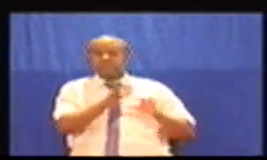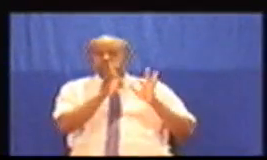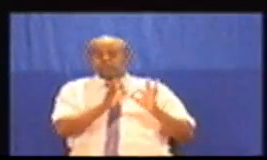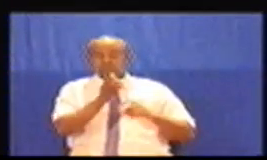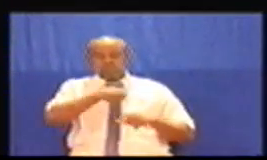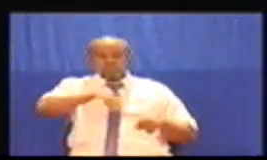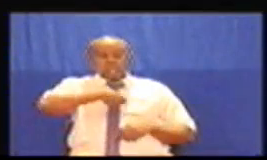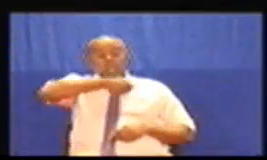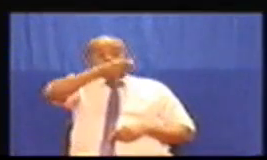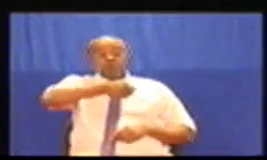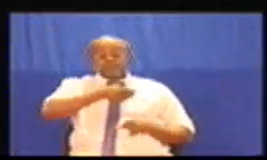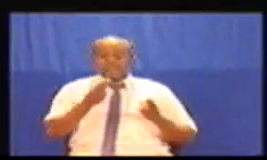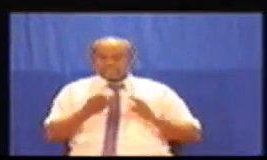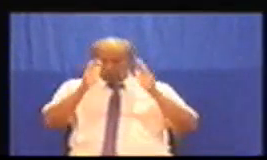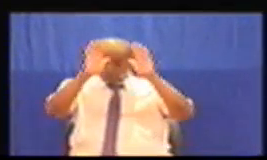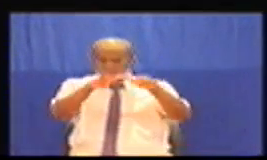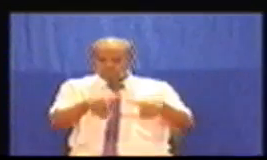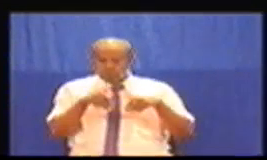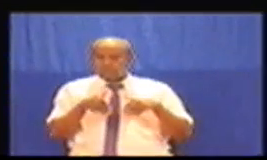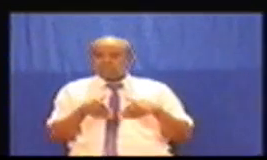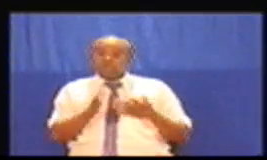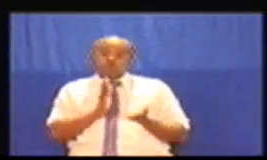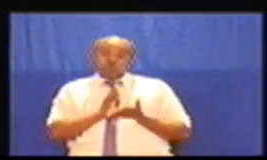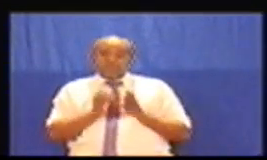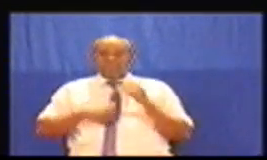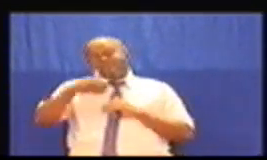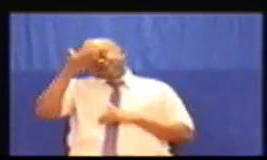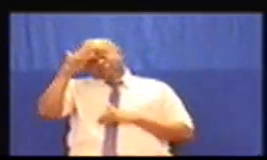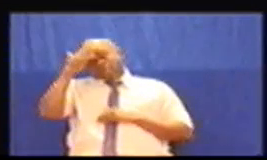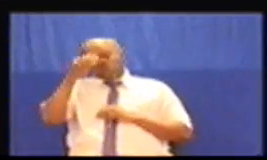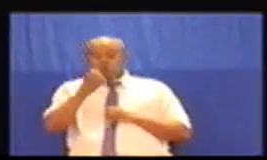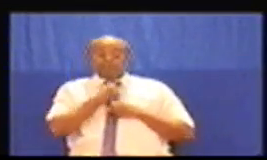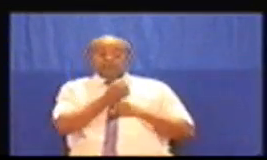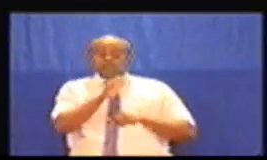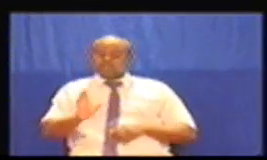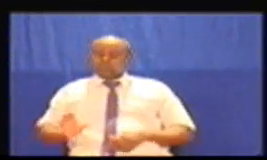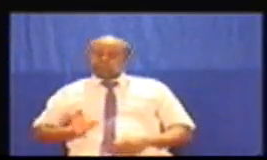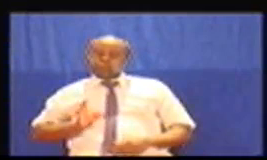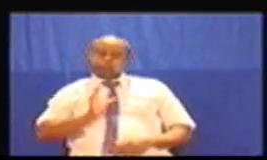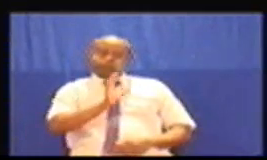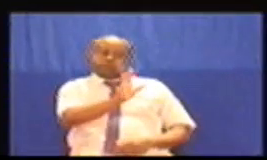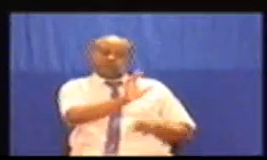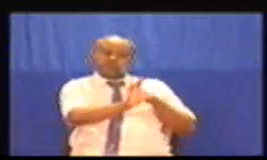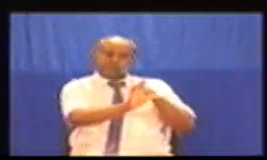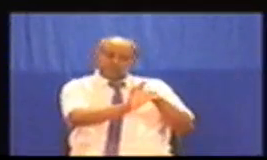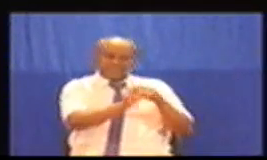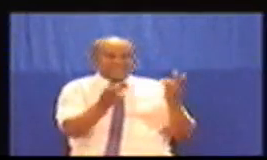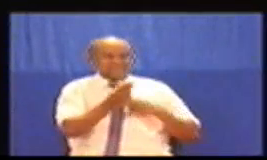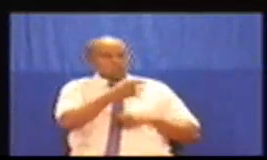Tunawapongeza sana sisi kama bunge. Tunajua kwamba bajeti ambayo naipata kama wizara lakini kama